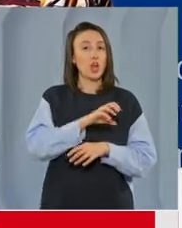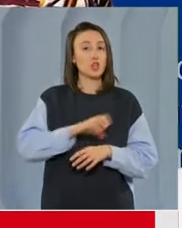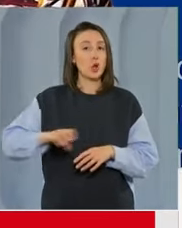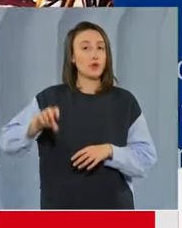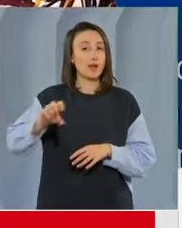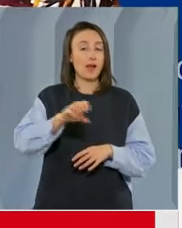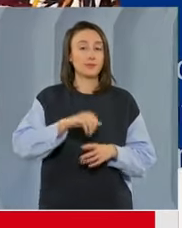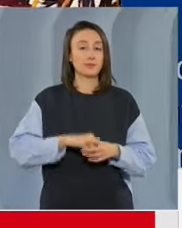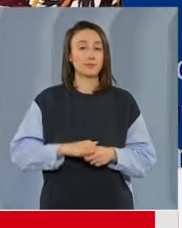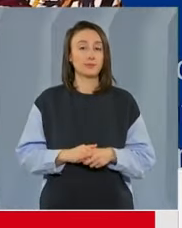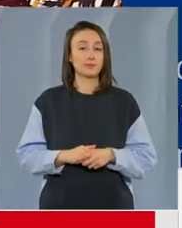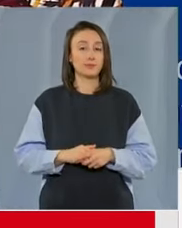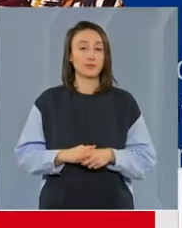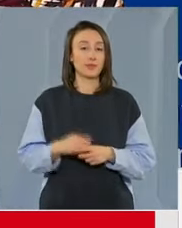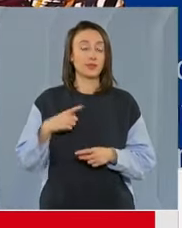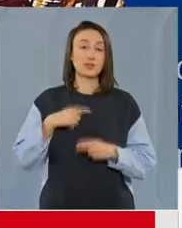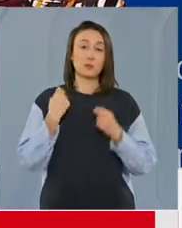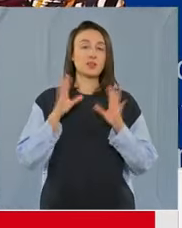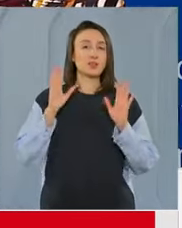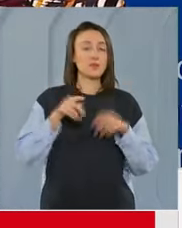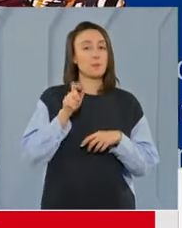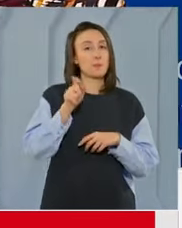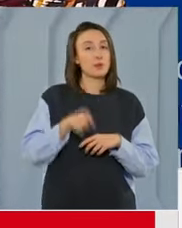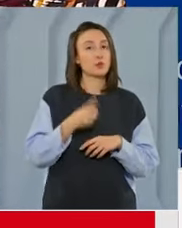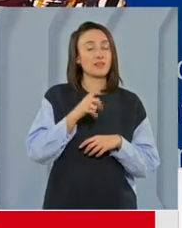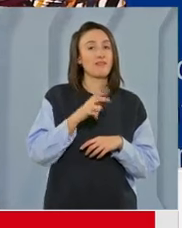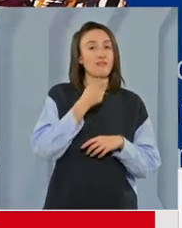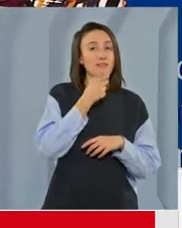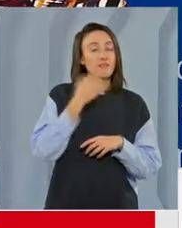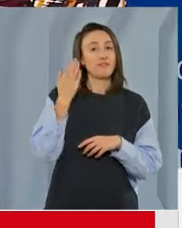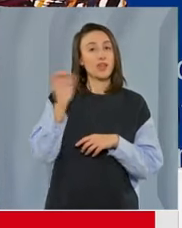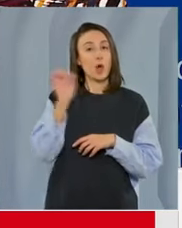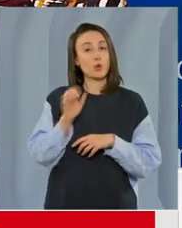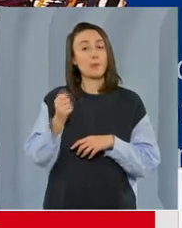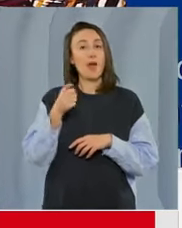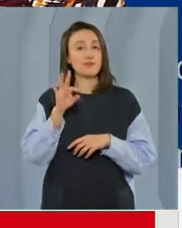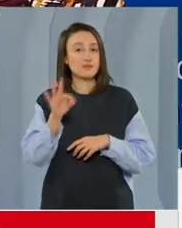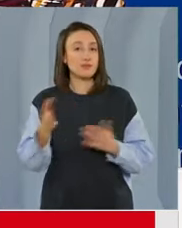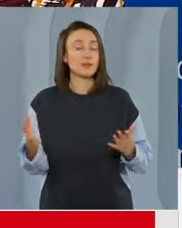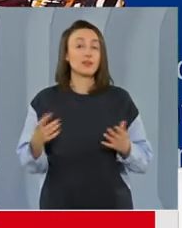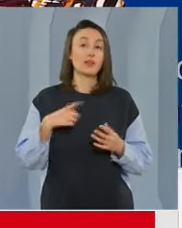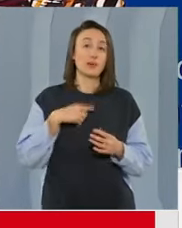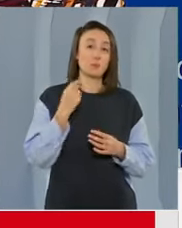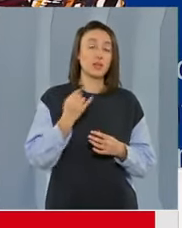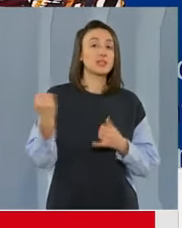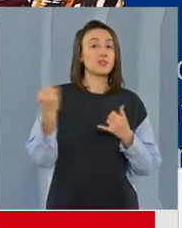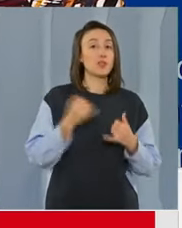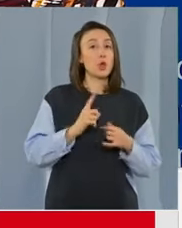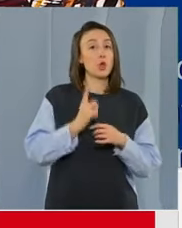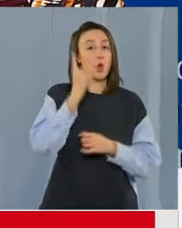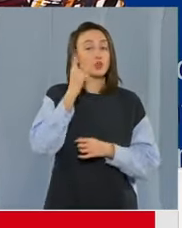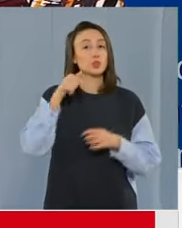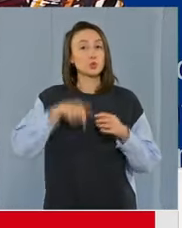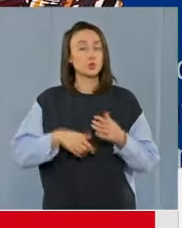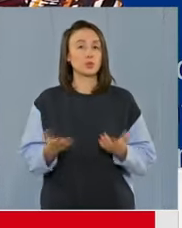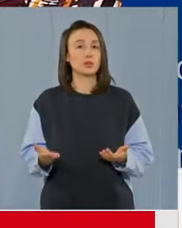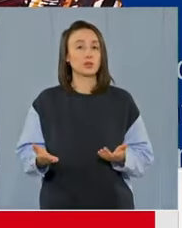regional. Este bine să avem persoane din vechea Europa, din Est, este bine să fie din Nord, din